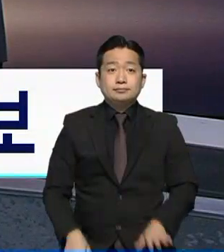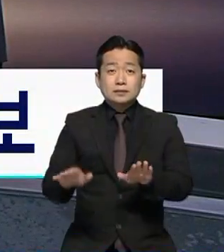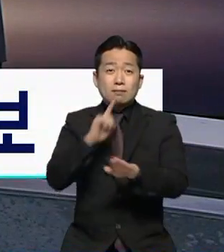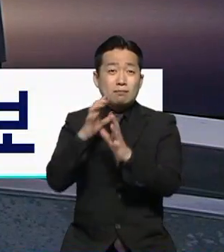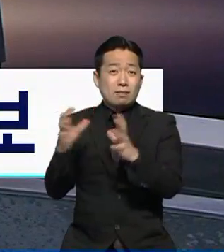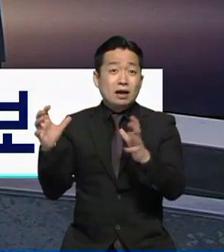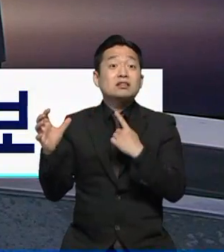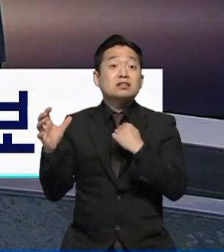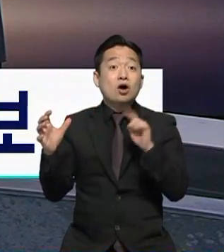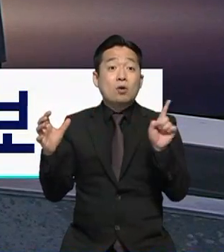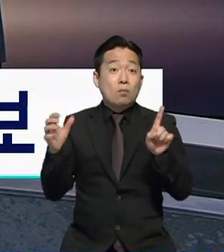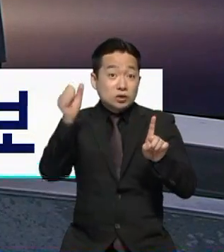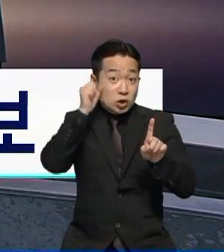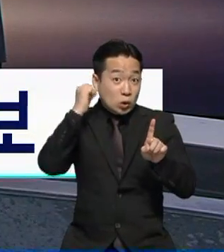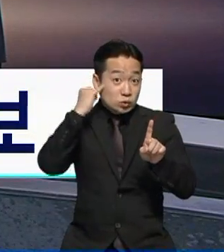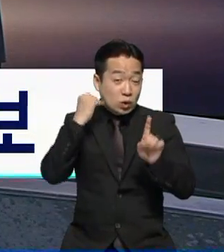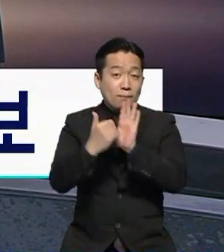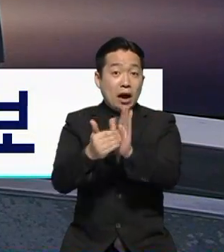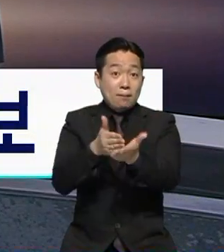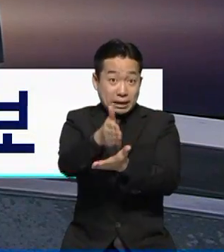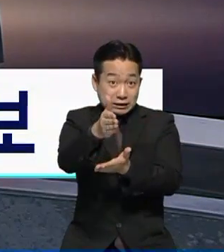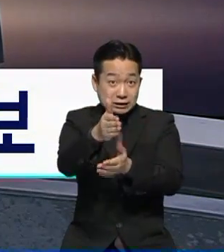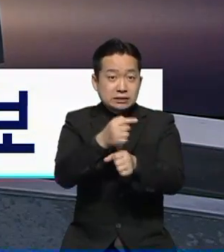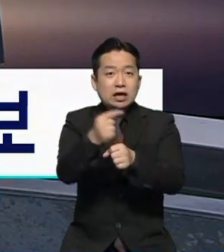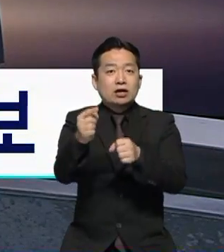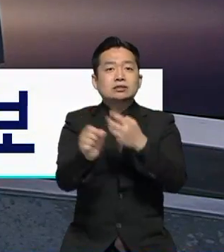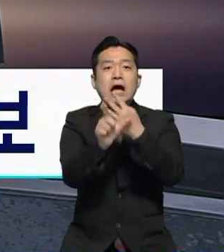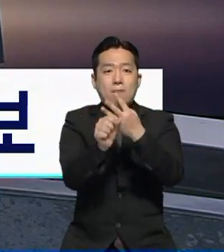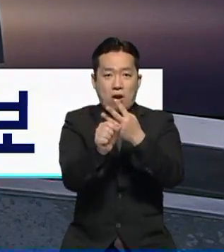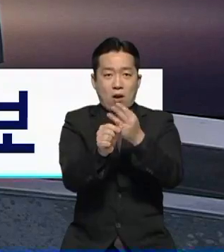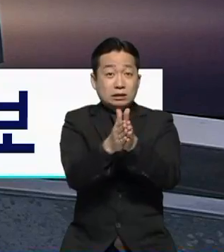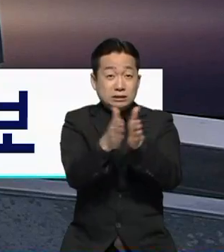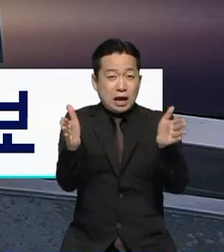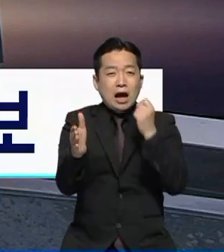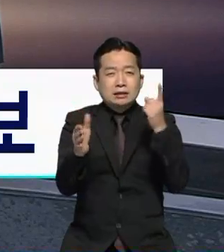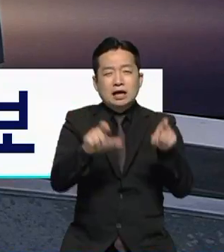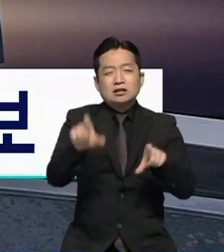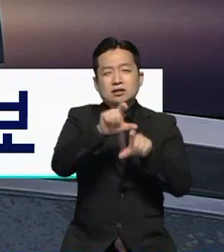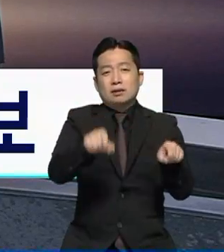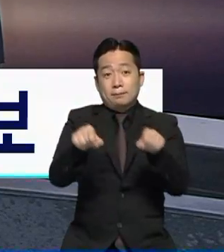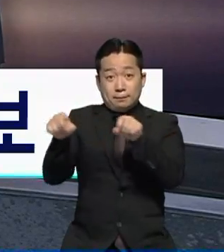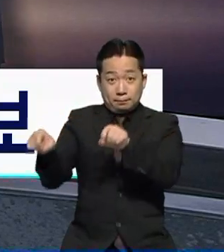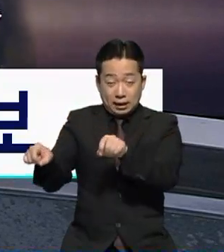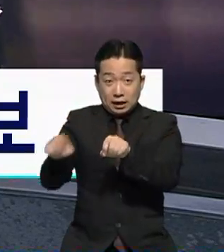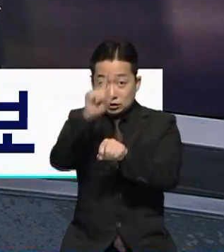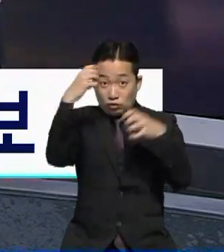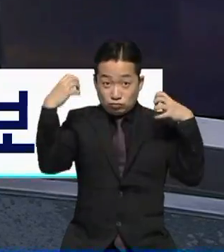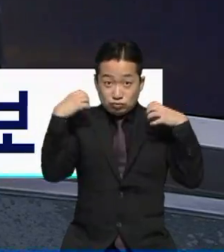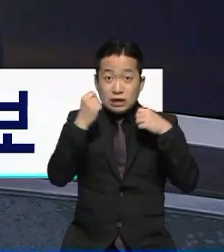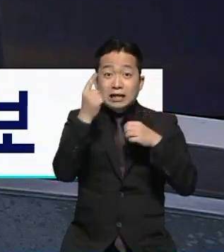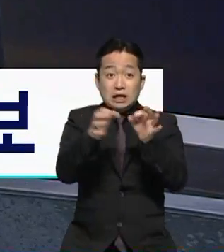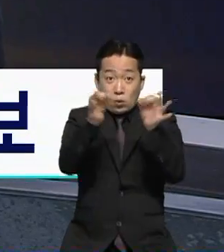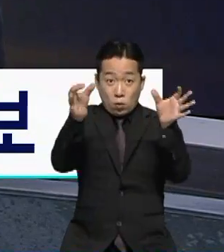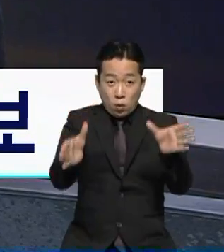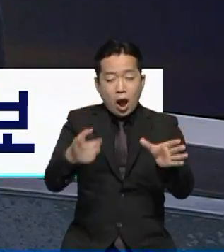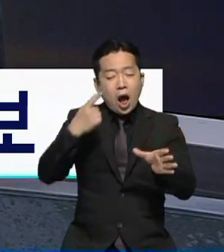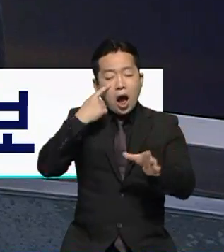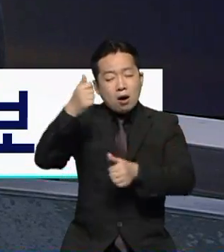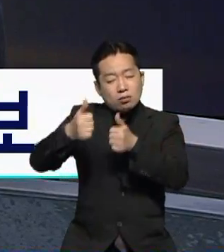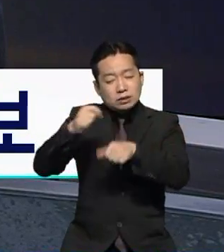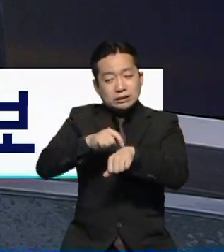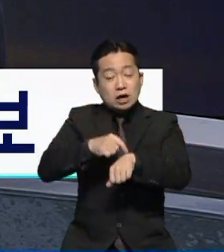논란이 많았던 청소년 방역 패스는 내년 3월로 시행이 한 달 미뤄졌습니다. 당국은 한 달 동안 계도 기간을